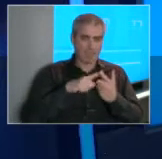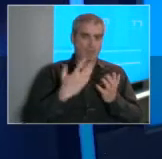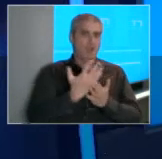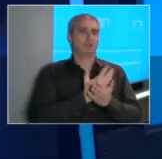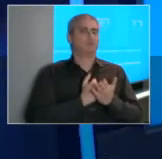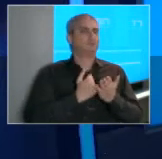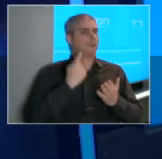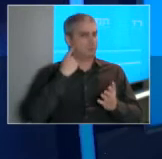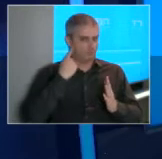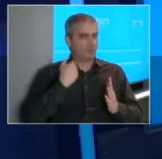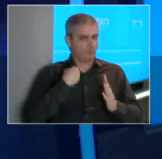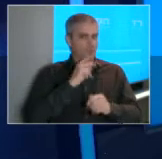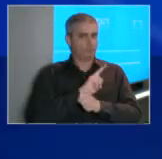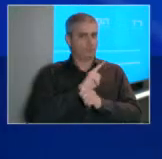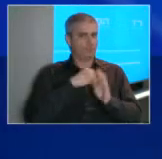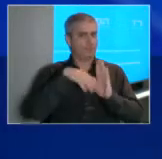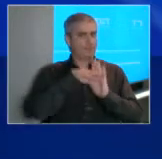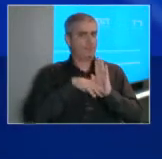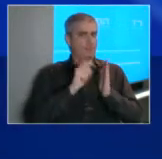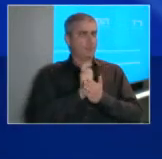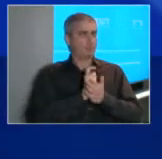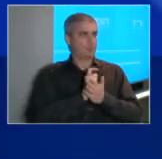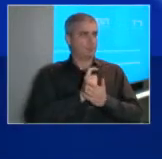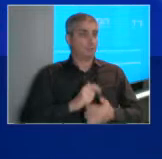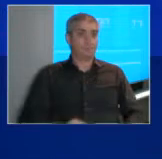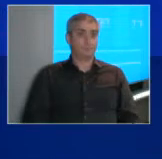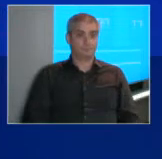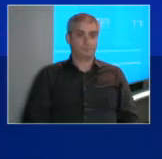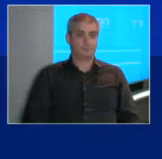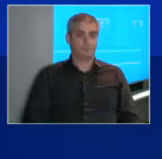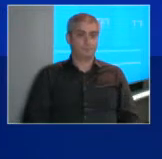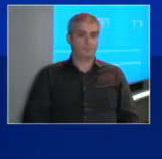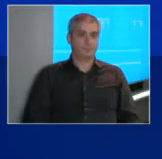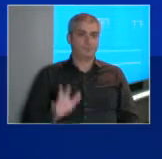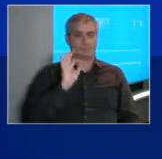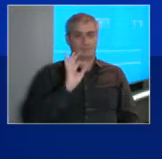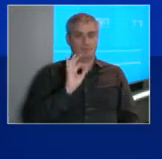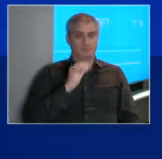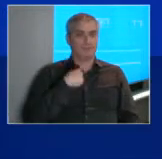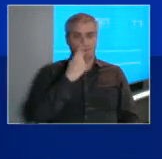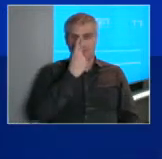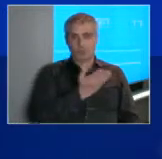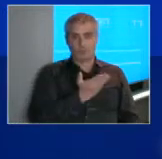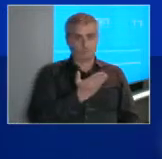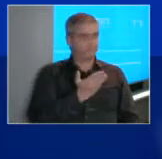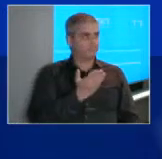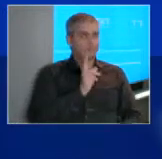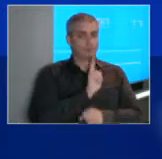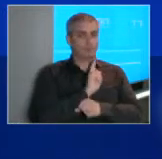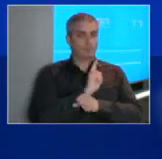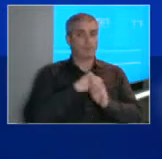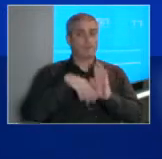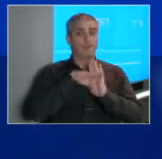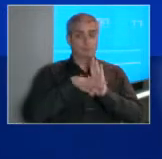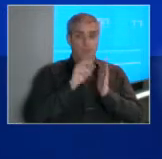בהכנסות, תקשיבו, אנחנו משמרים את דירוג האשראי. תראה, אז קודם כל, אנחנו רואים את זה שהם משמרים את דירוג